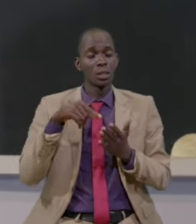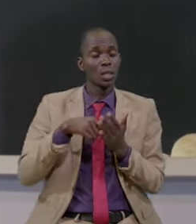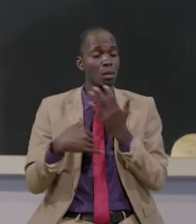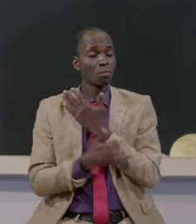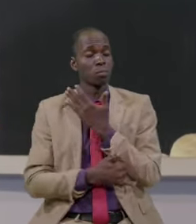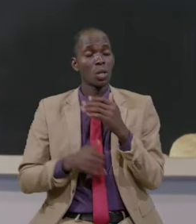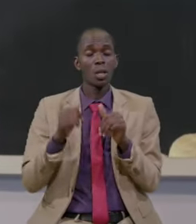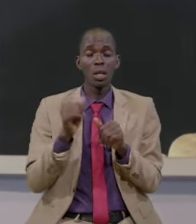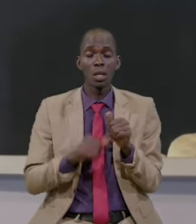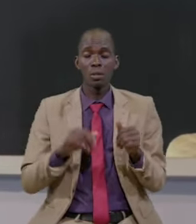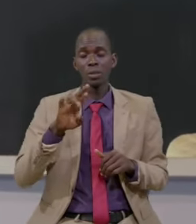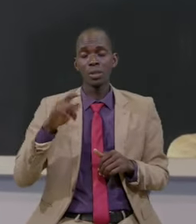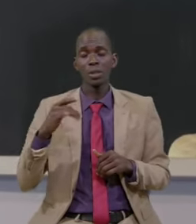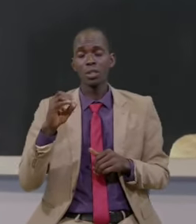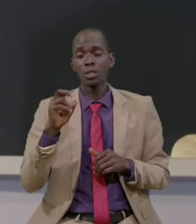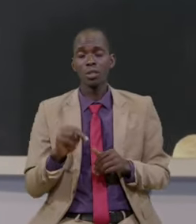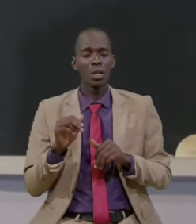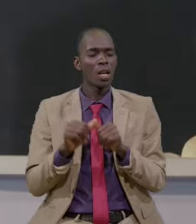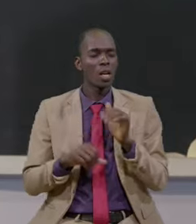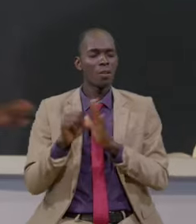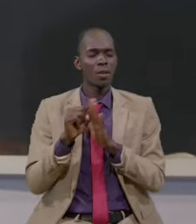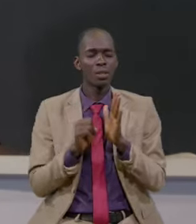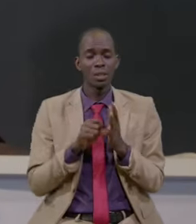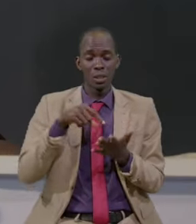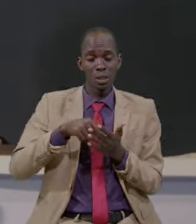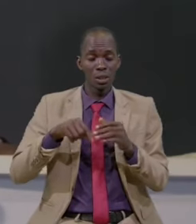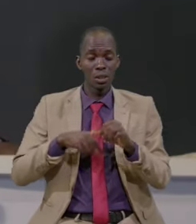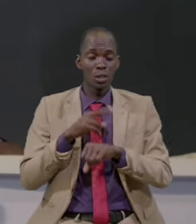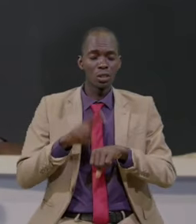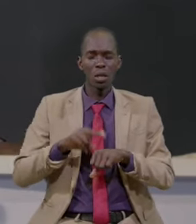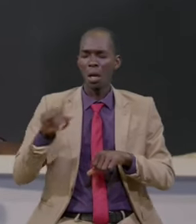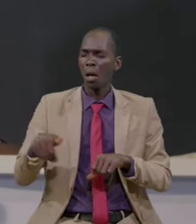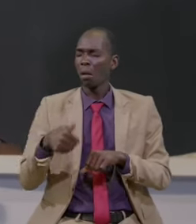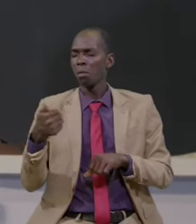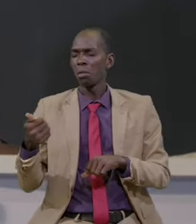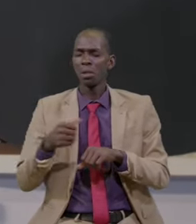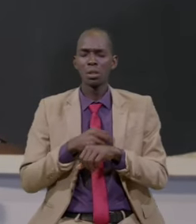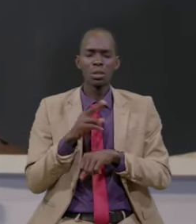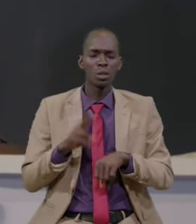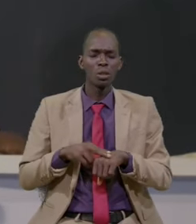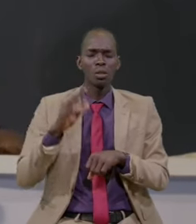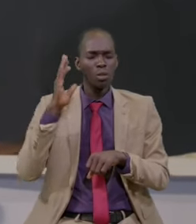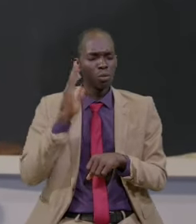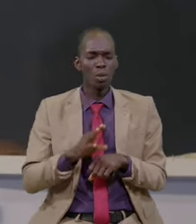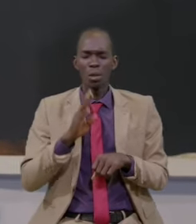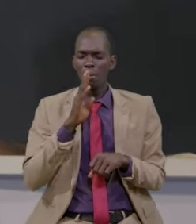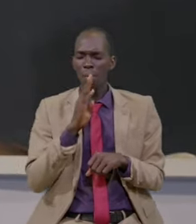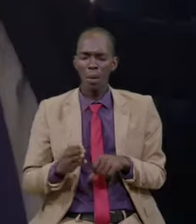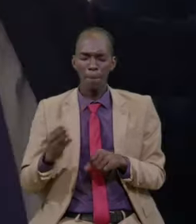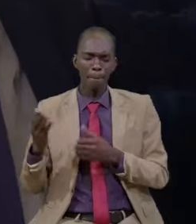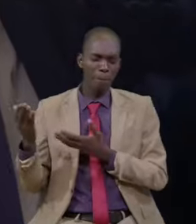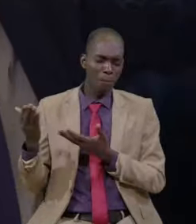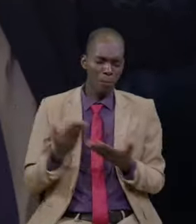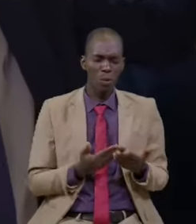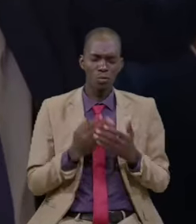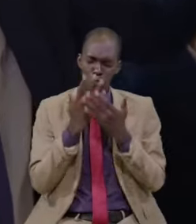région, chaque État, cette nation, dans chaque nation, sera conduit